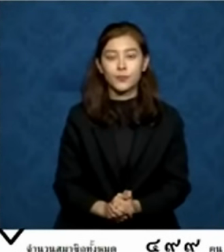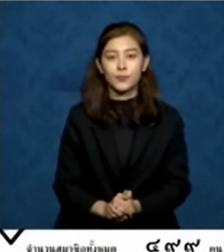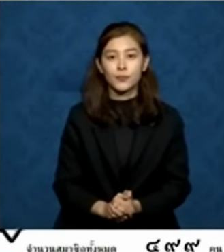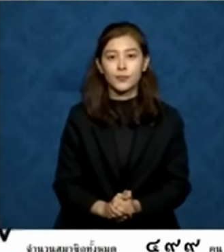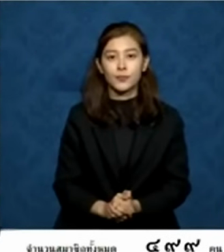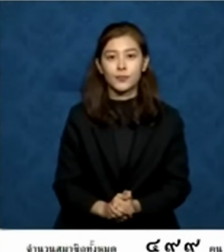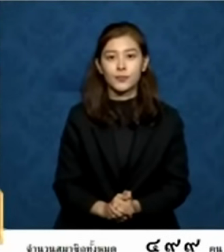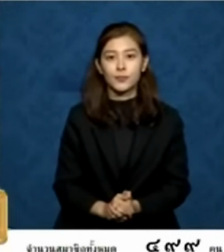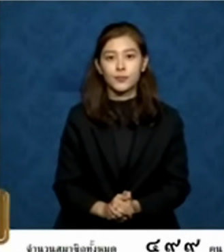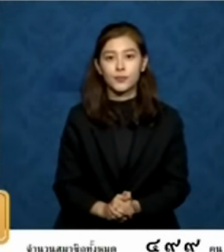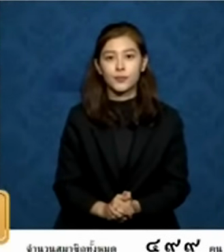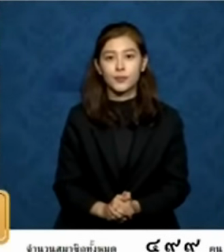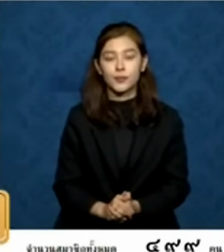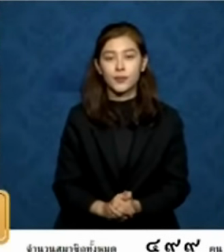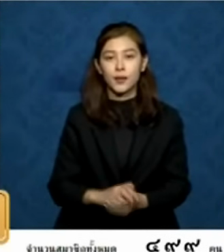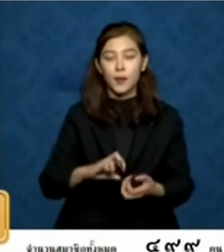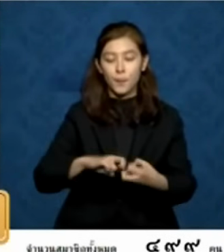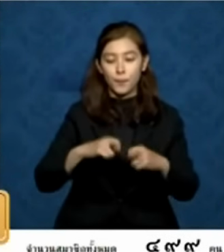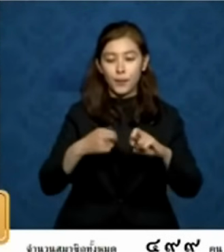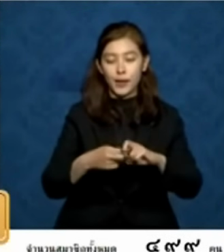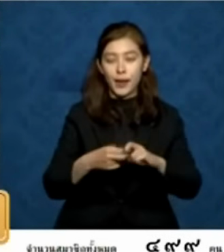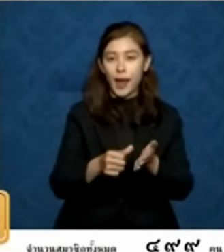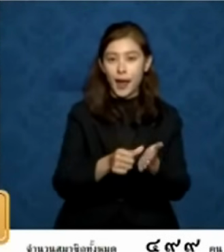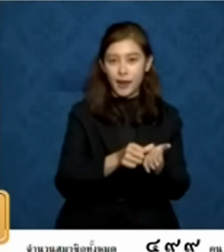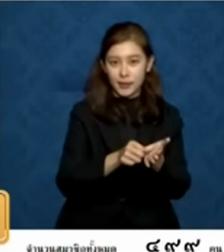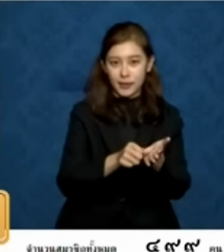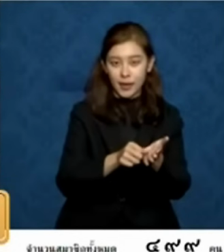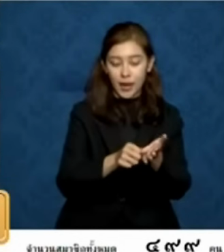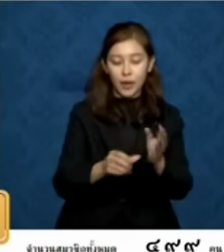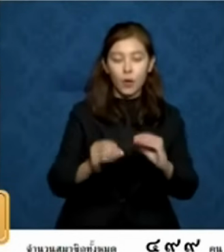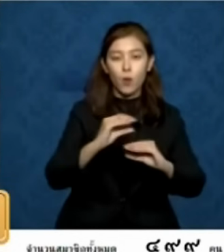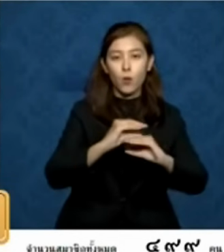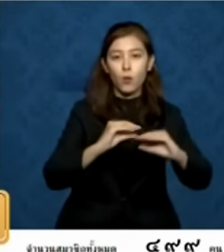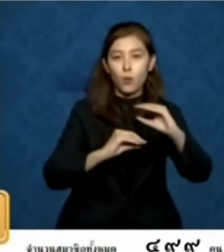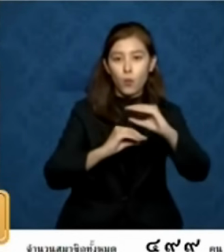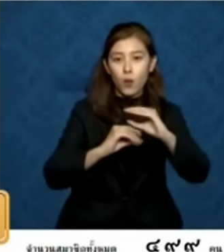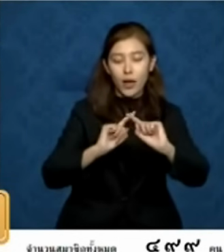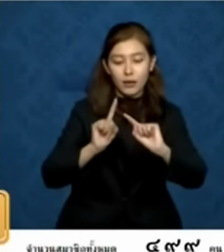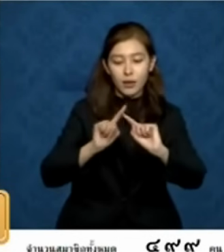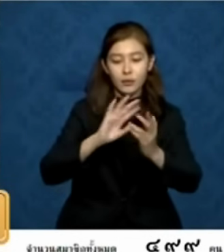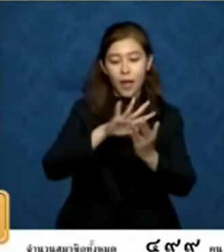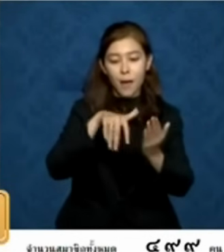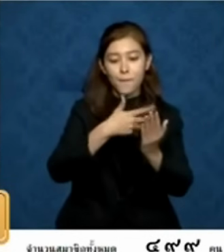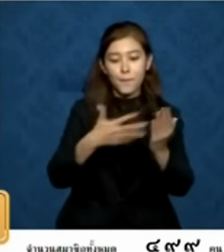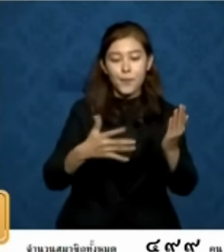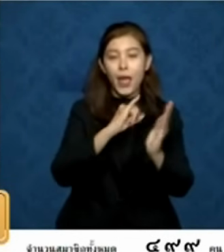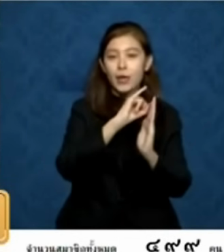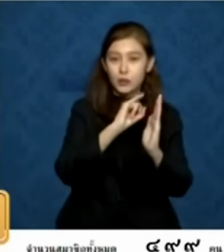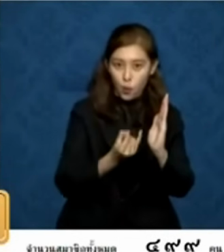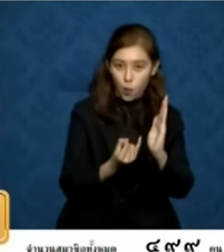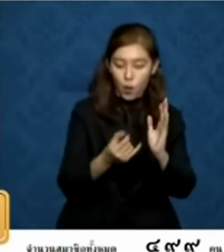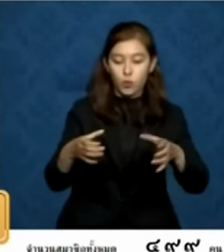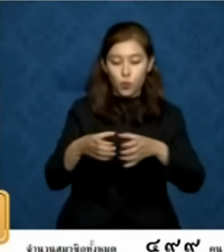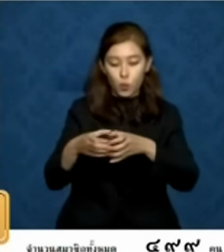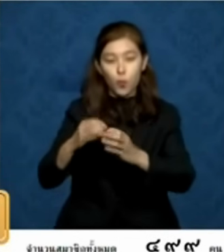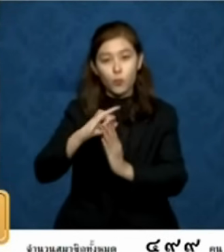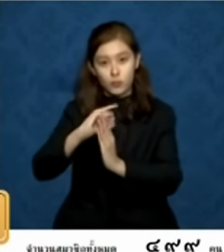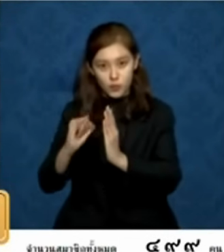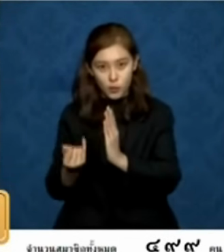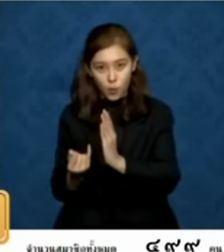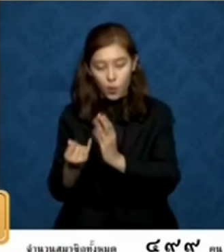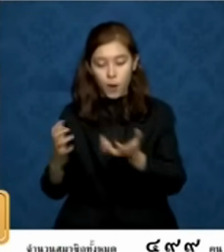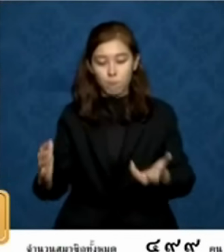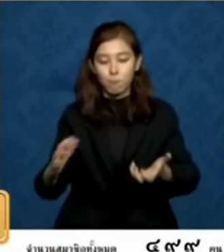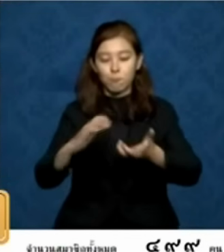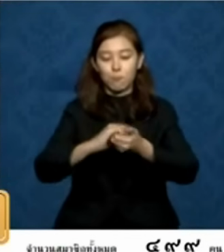ความต้องการและแก้ไขปัญหาในพื้นที่ผ่านโครงการภายใต้แผนพัฒนาจังหวัดและกลุ่มจังหวัดที่มีการบริการร่วมกันทุกภาค